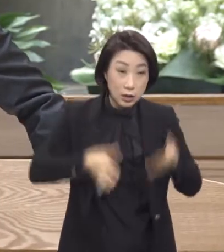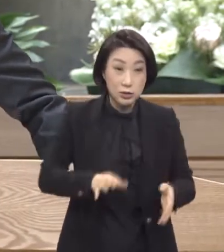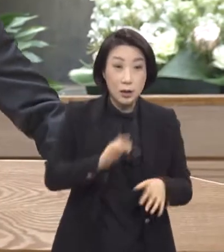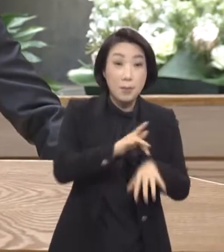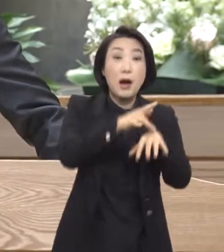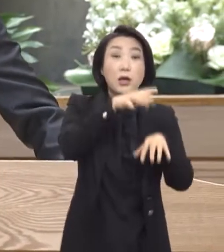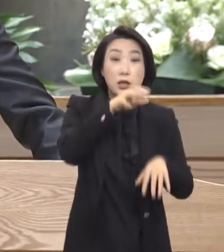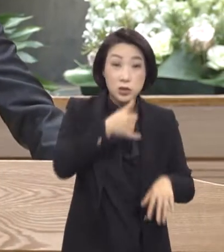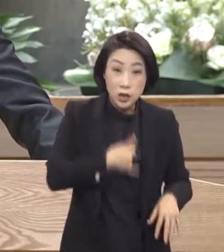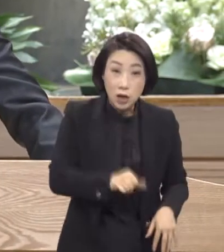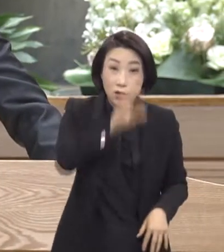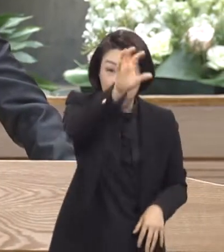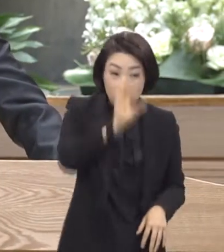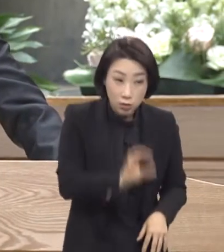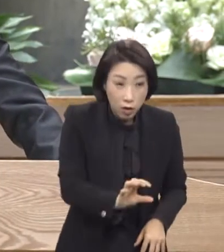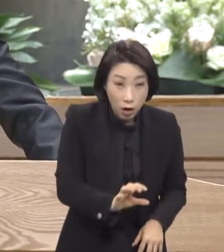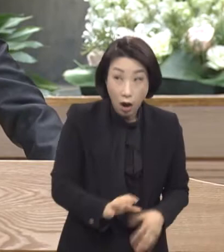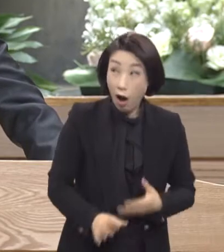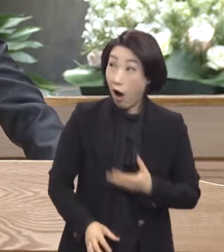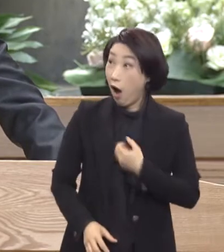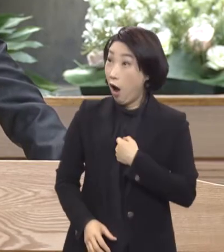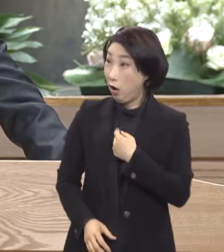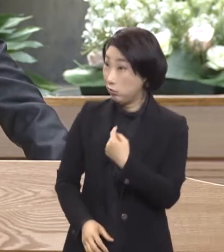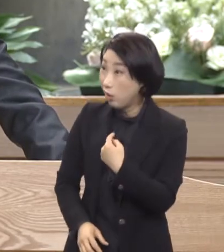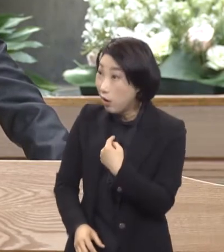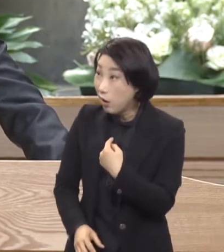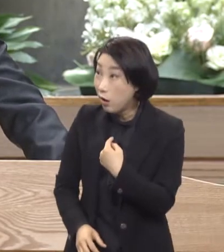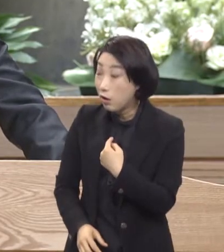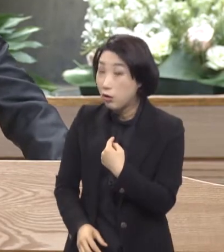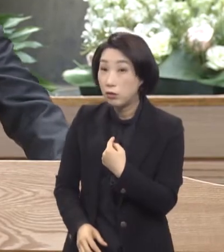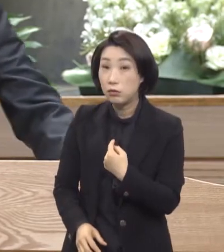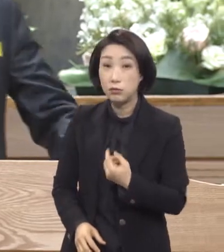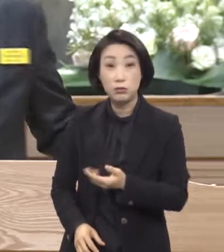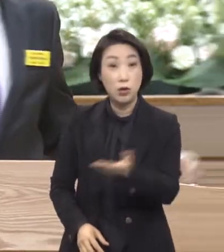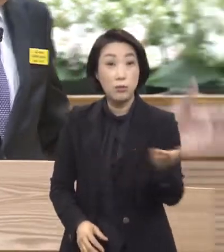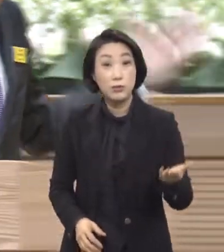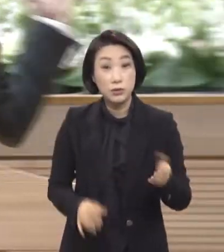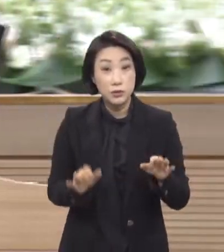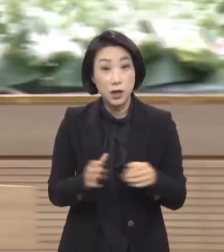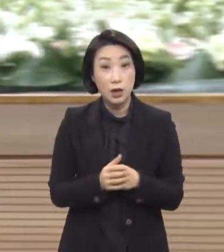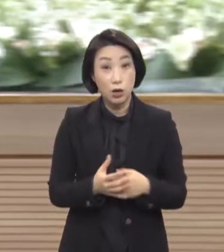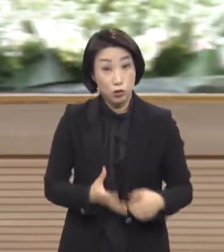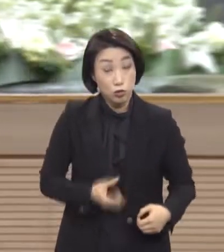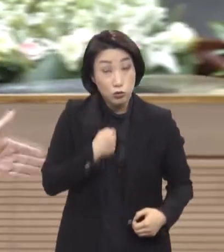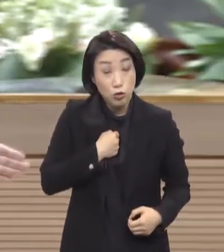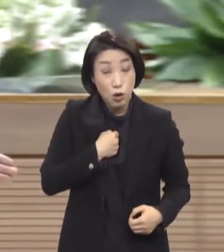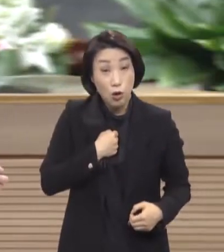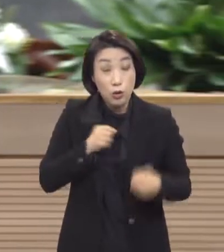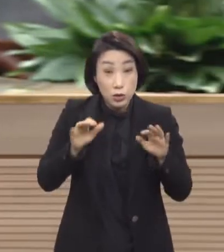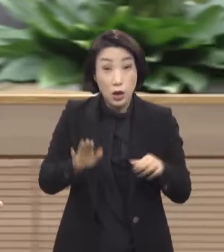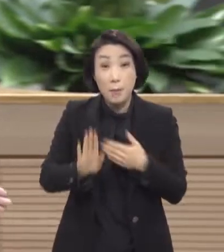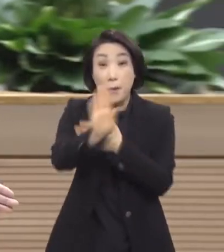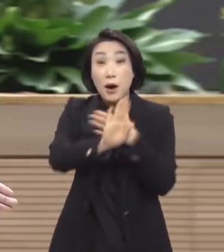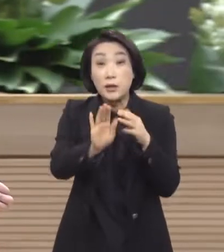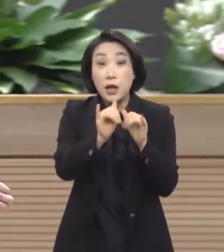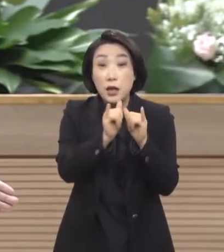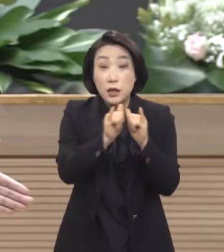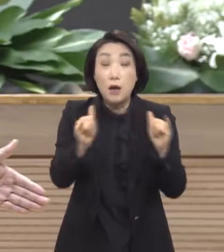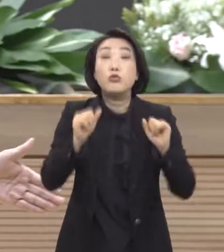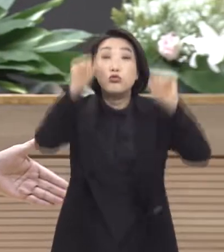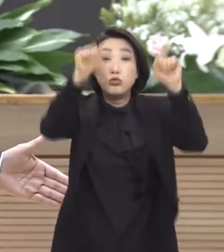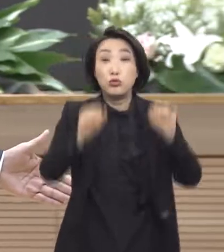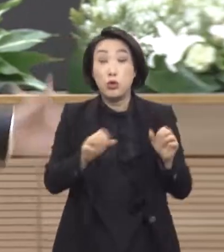새끼다. 충격이지, 진짜 충격. 아니, 그렇게 바리새 운동을